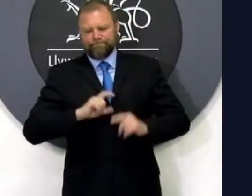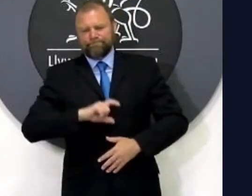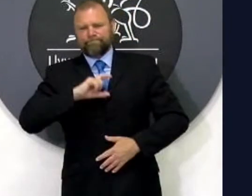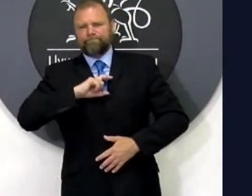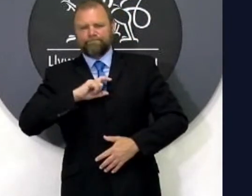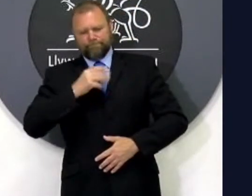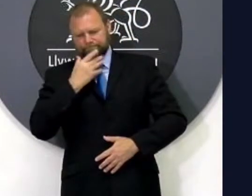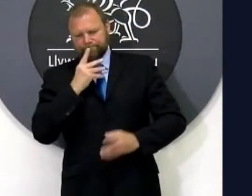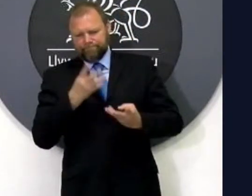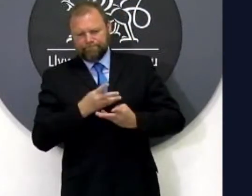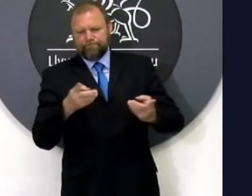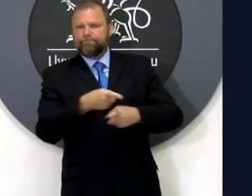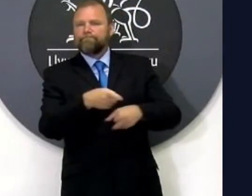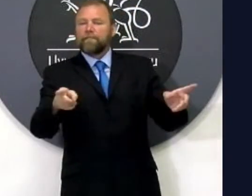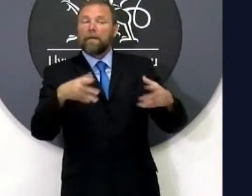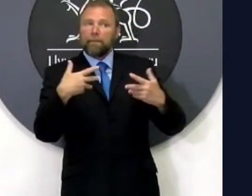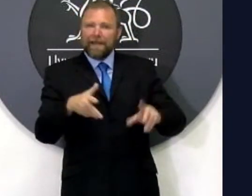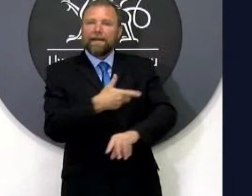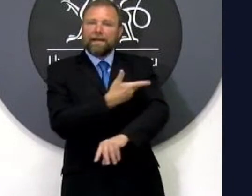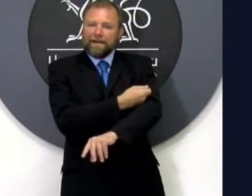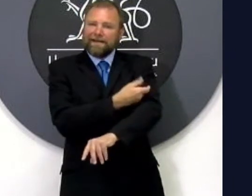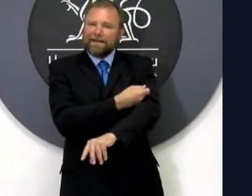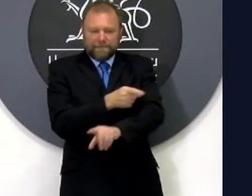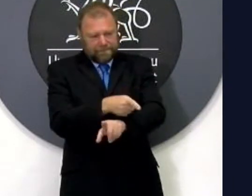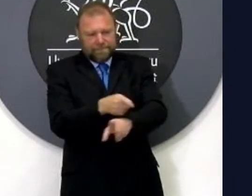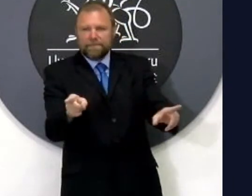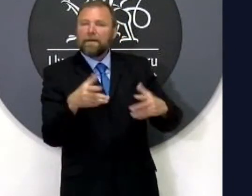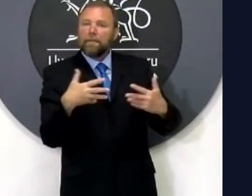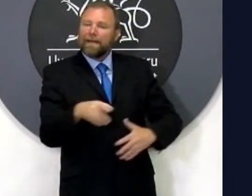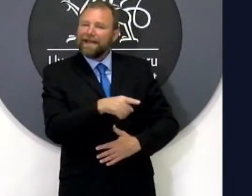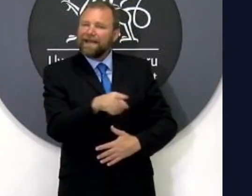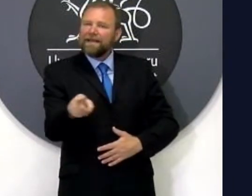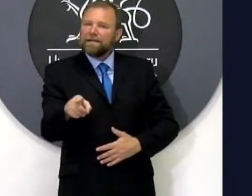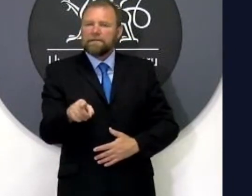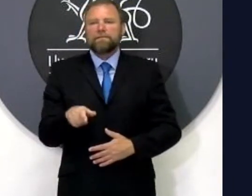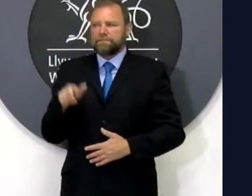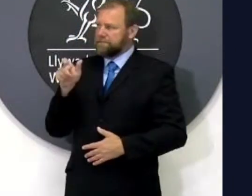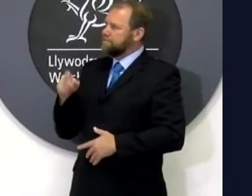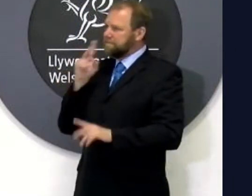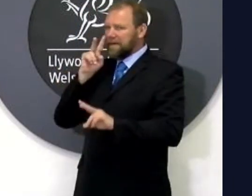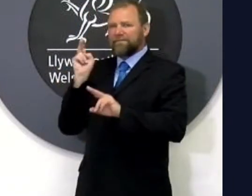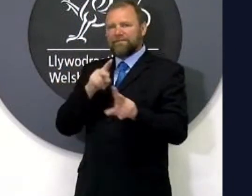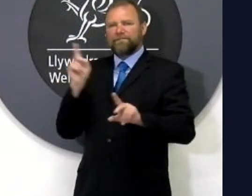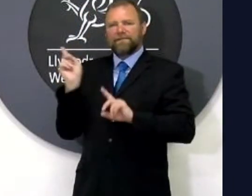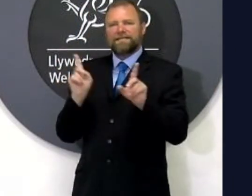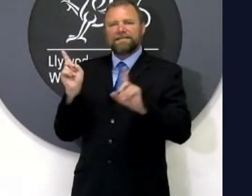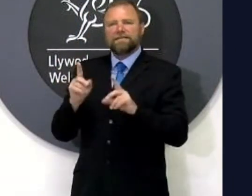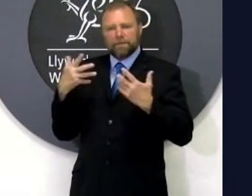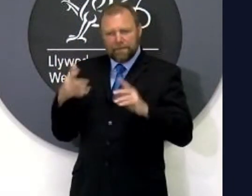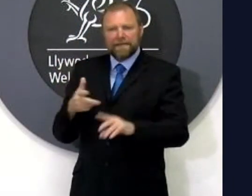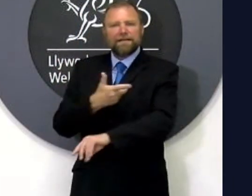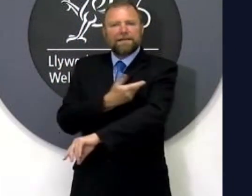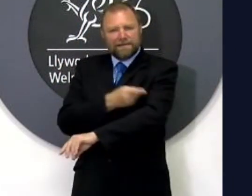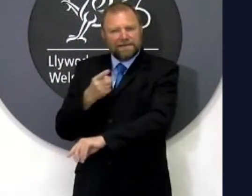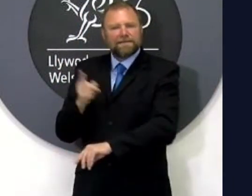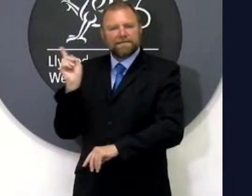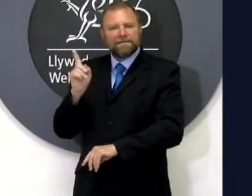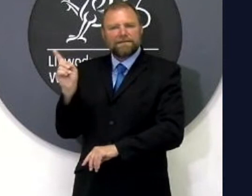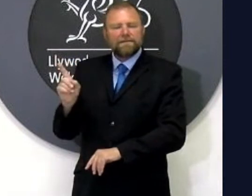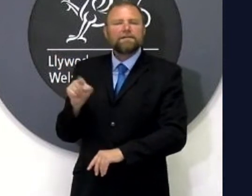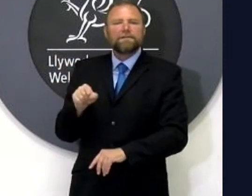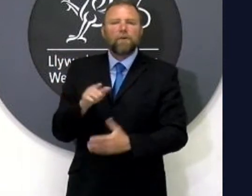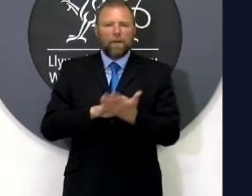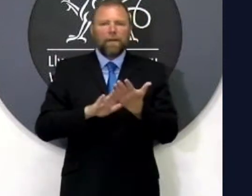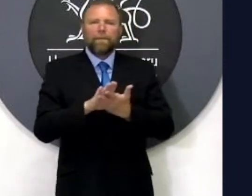yma nawr wedi derbyn y vaccin, ac felly i ni yn obeithiol bydd y pwynt